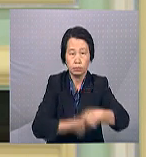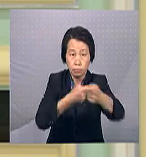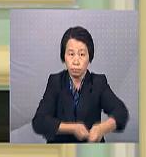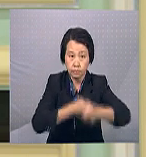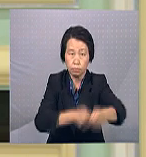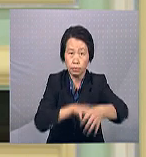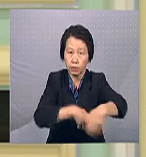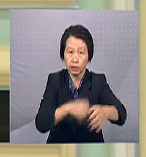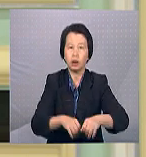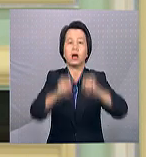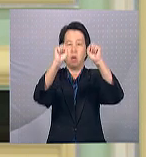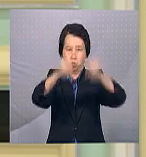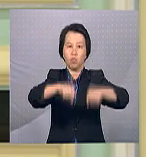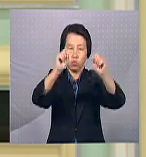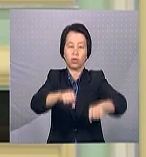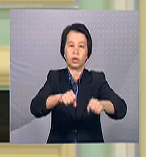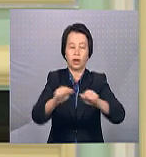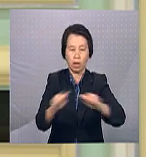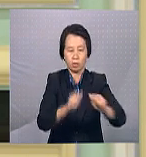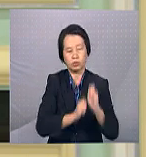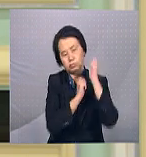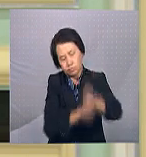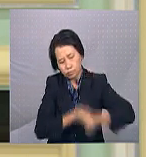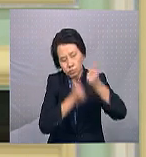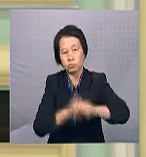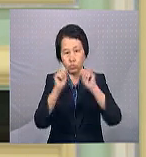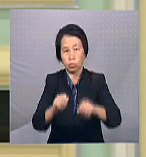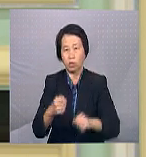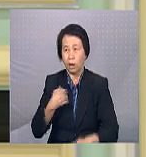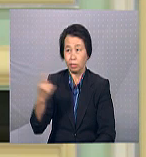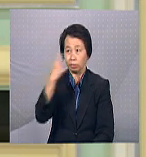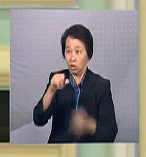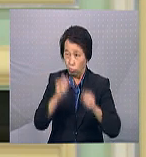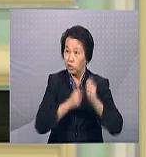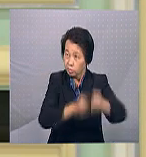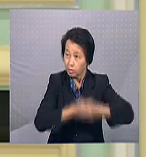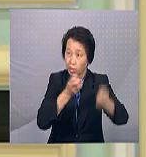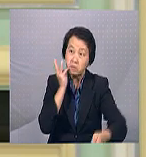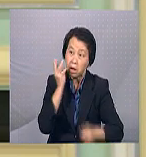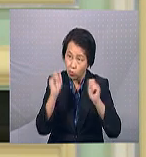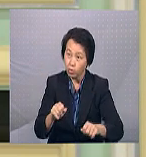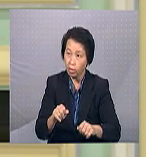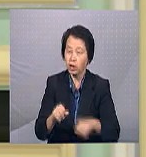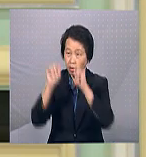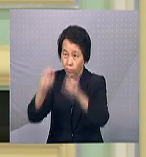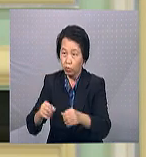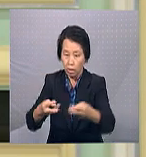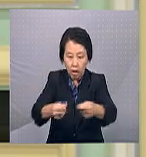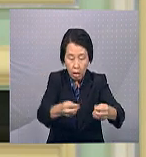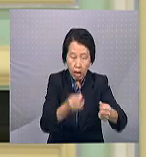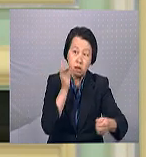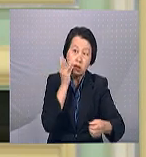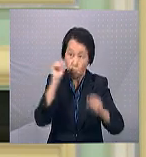adalah dibenarkan. Ada yang tanya, boleh ke nak tanam padi ini, boleh ke nak tabur benih